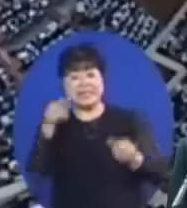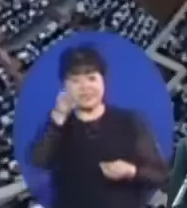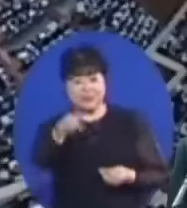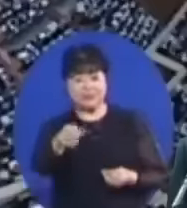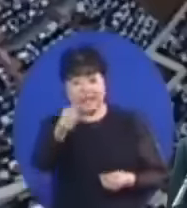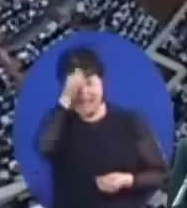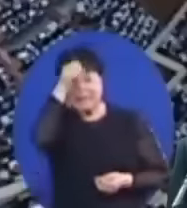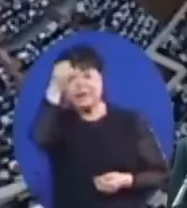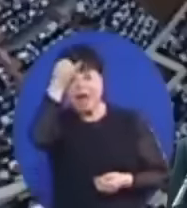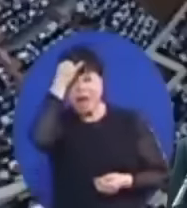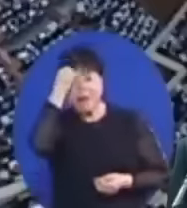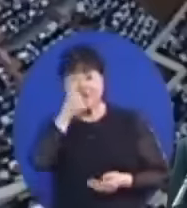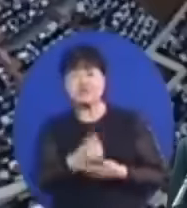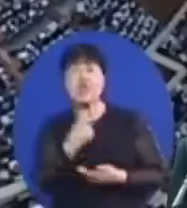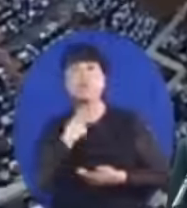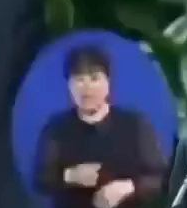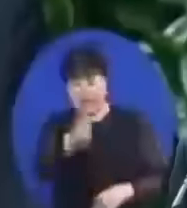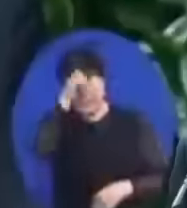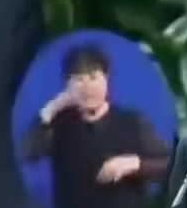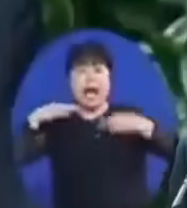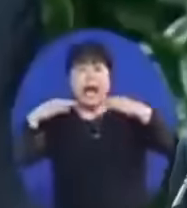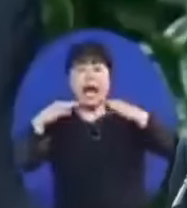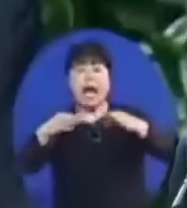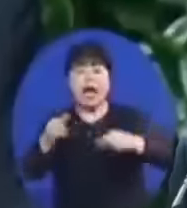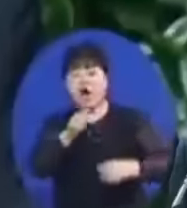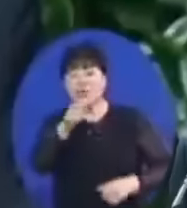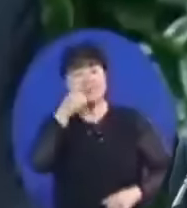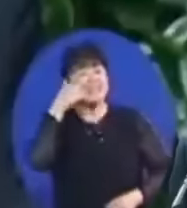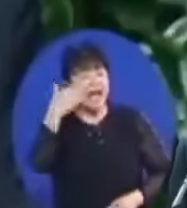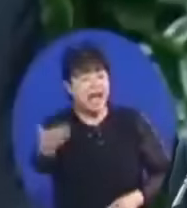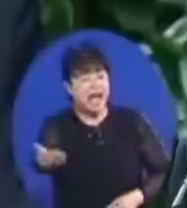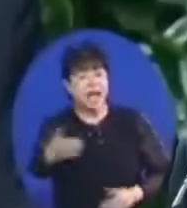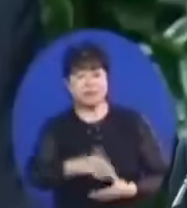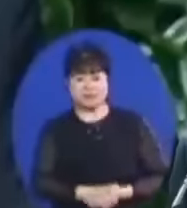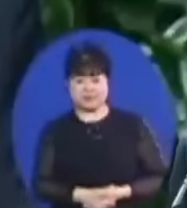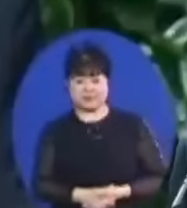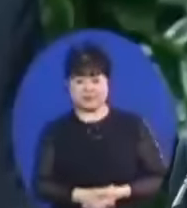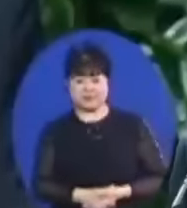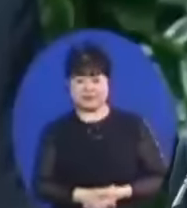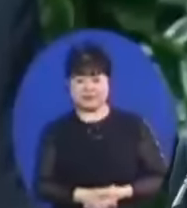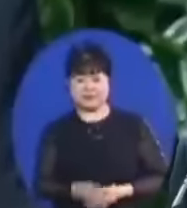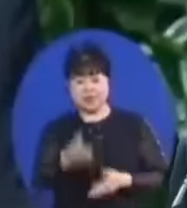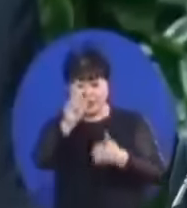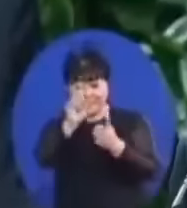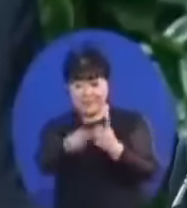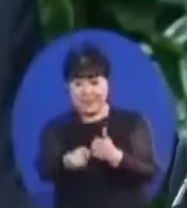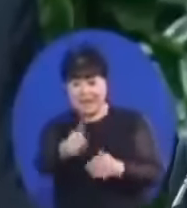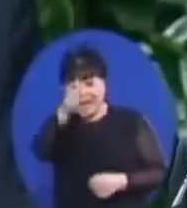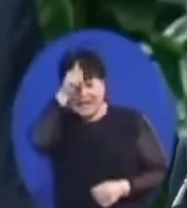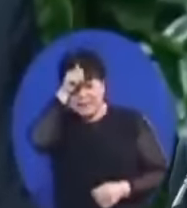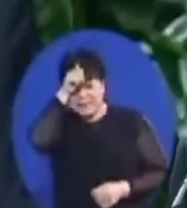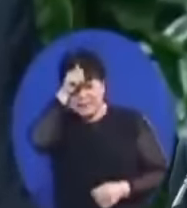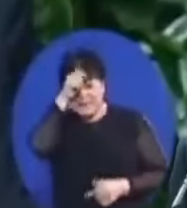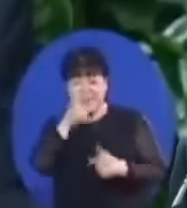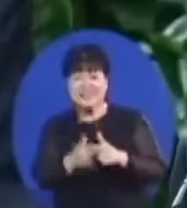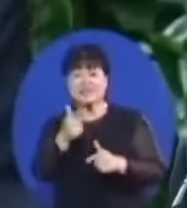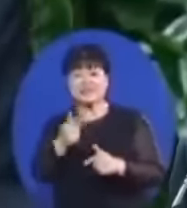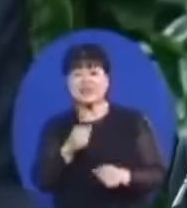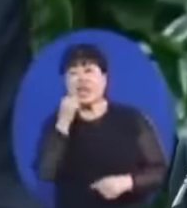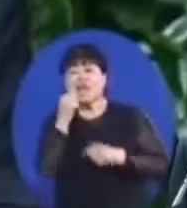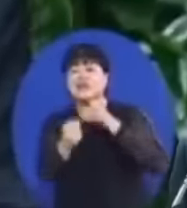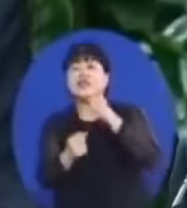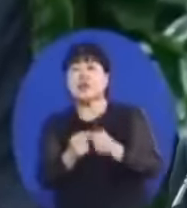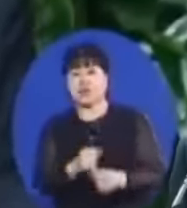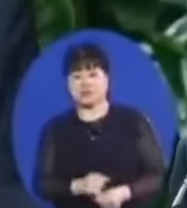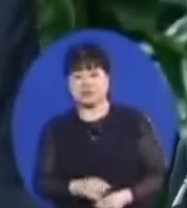아담을 찾았지 않습니까? 아담아 아담아 내가 어디 있느냐? 그럴 때 아담이 예수님께